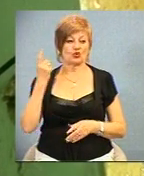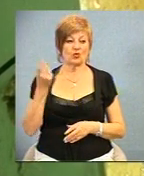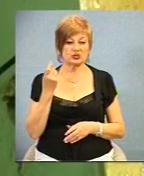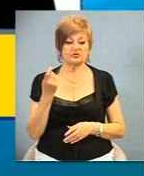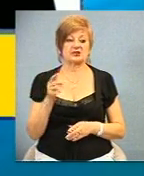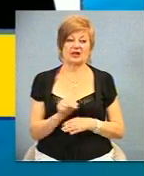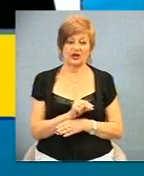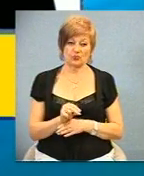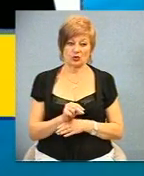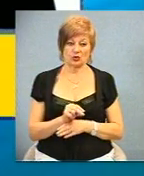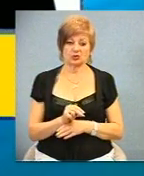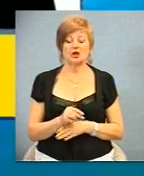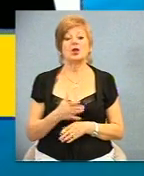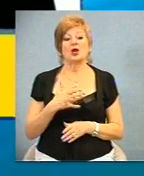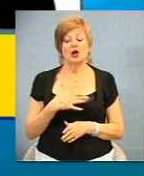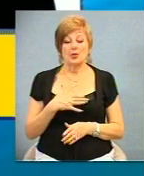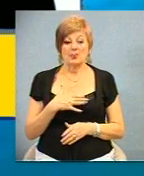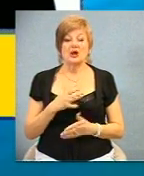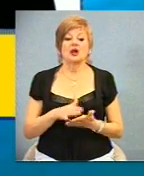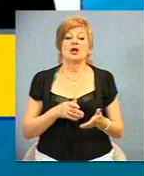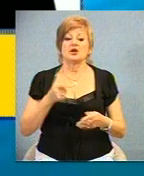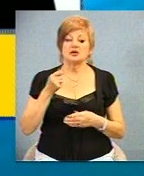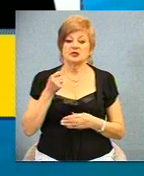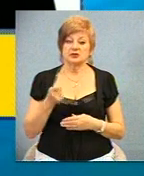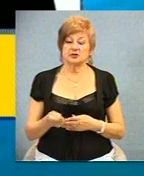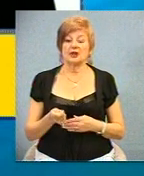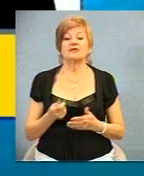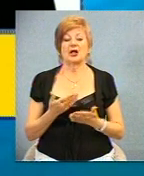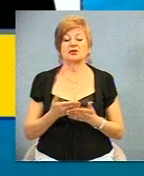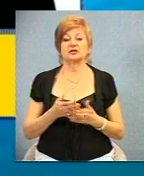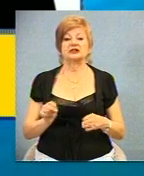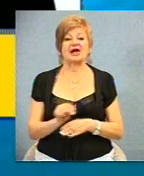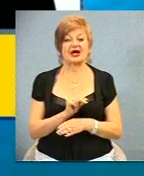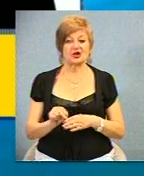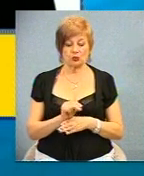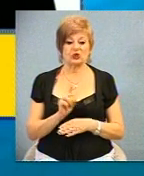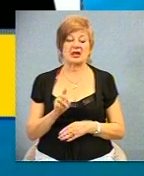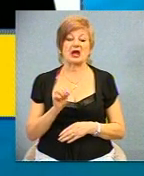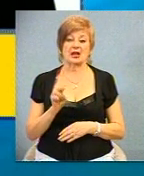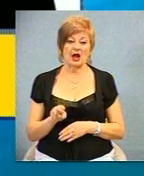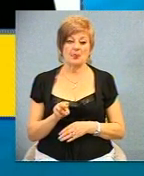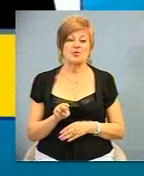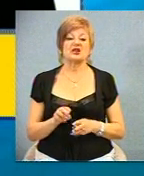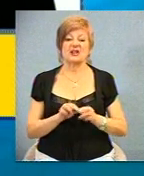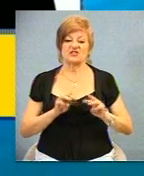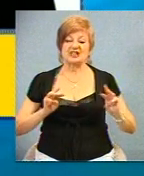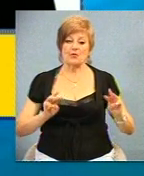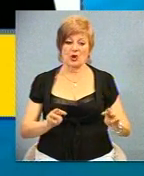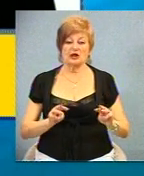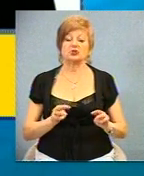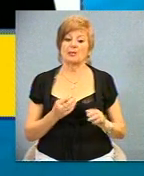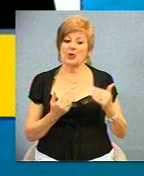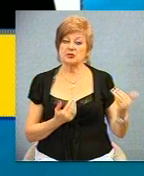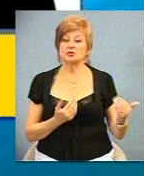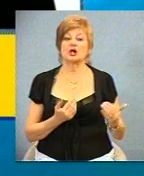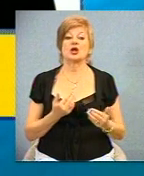господарства. Вони подавали ці під'їзди на ремонт, на капітальний ремонт у департамент, ну, в списках.